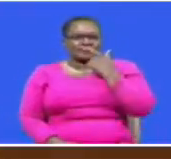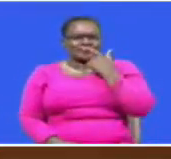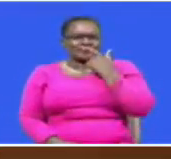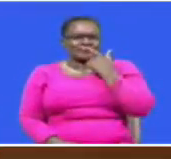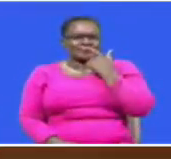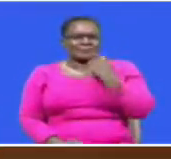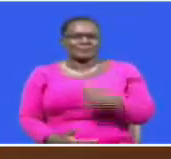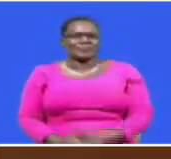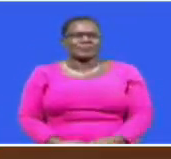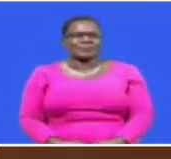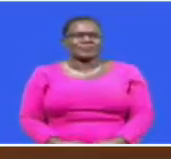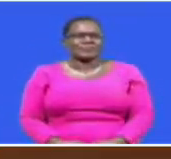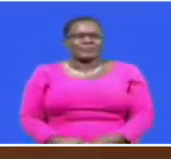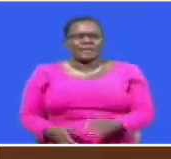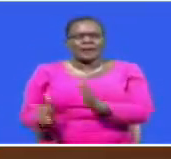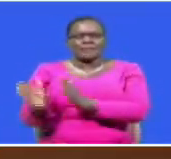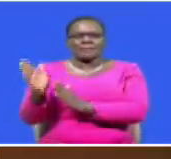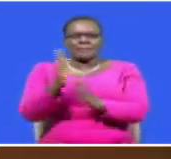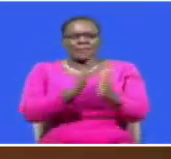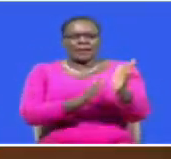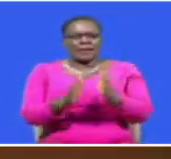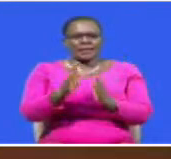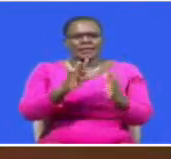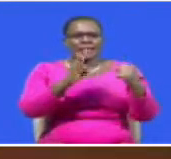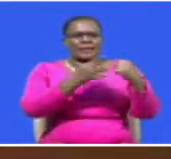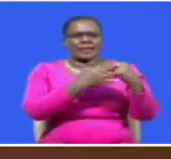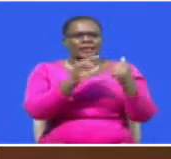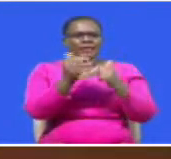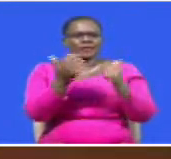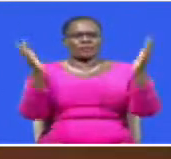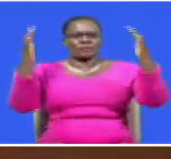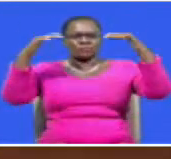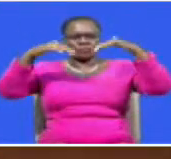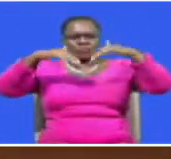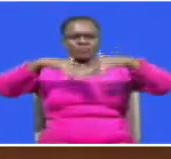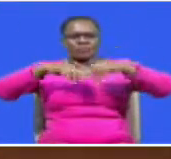Maandalizi ya awamu ya 8 ya kongamano la ugatuzi yanaendelea.